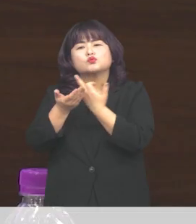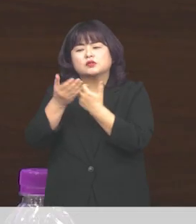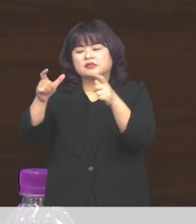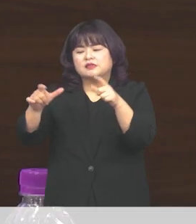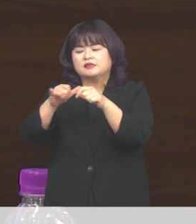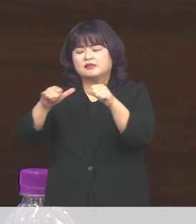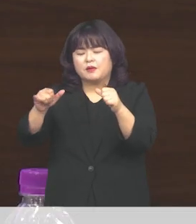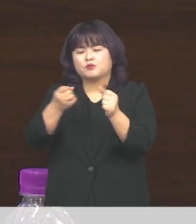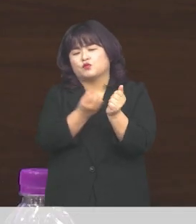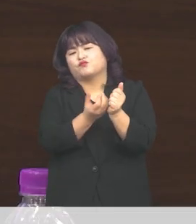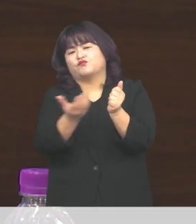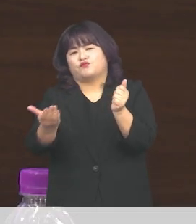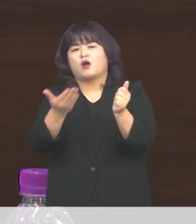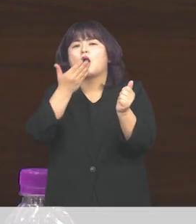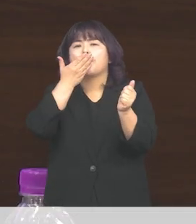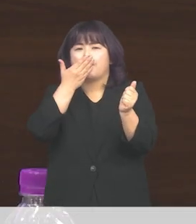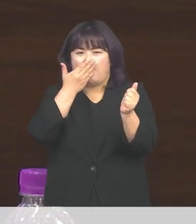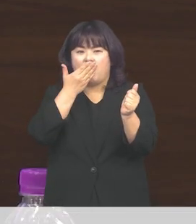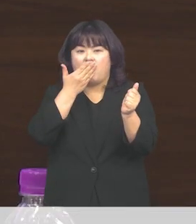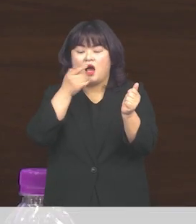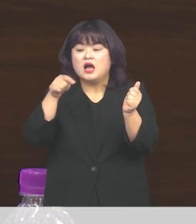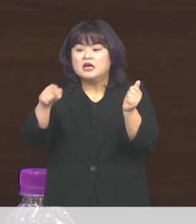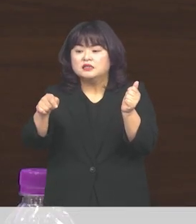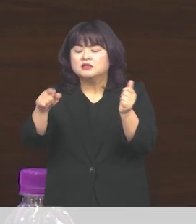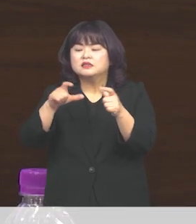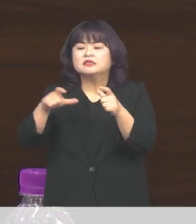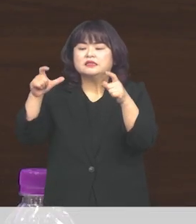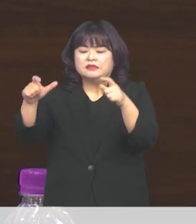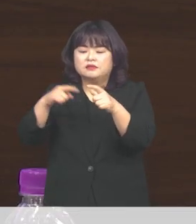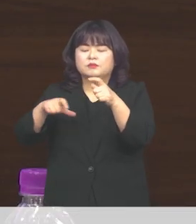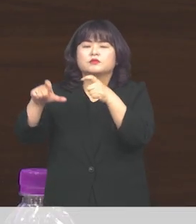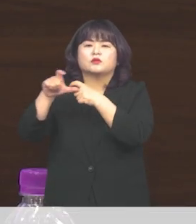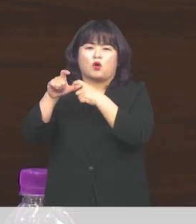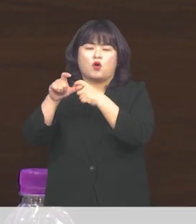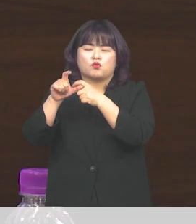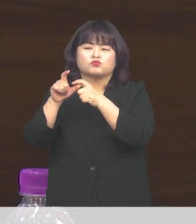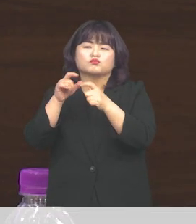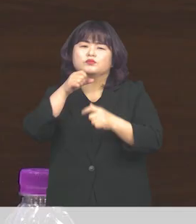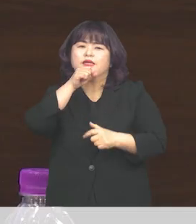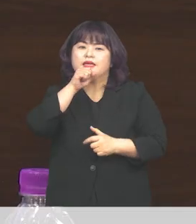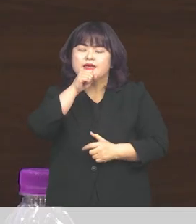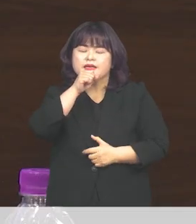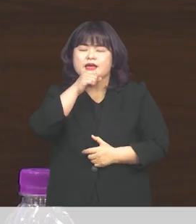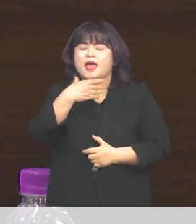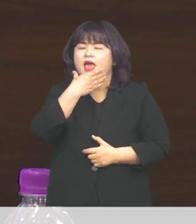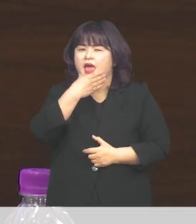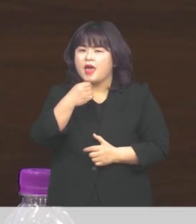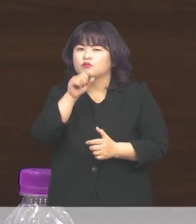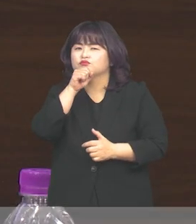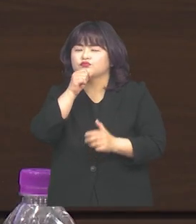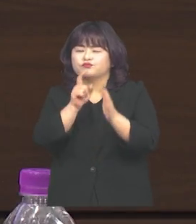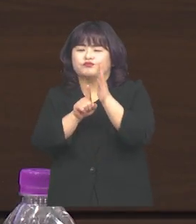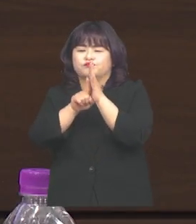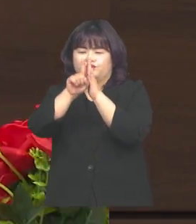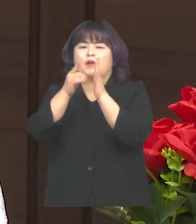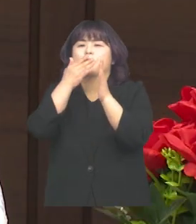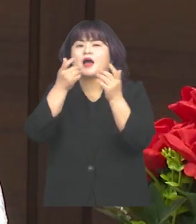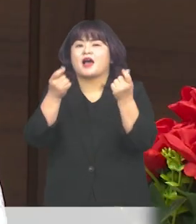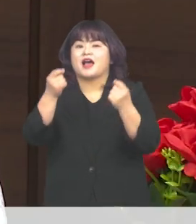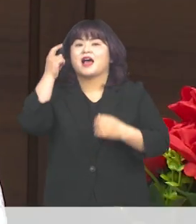울릉 주민들이 다 이르를 되어서 주민들이 한 발 더 나아가는 행복 지수를 기대해